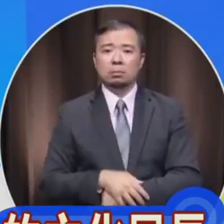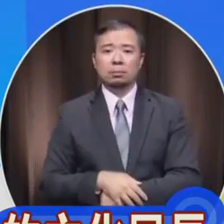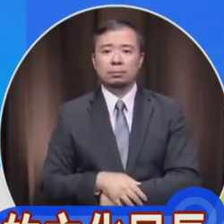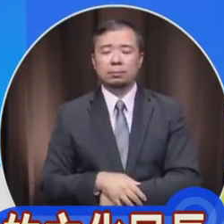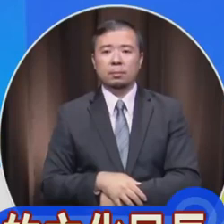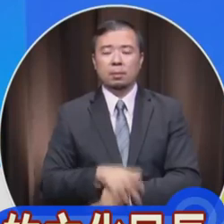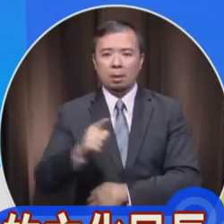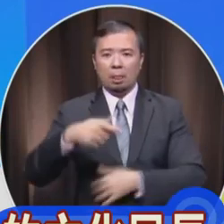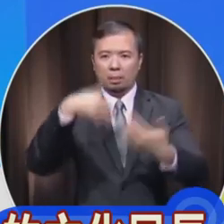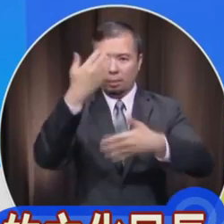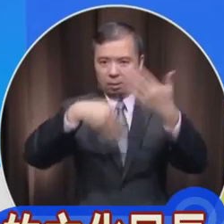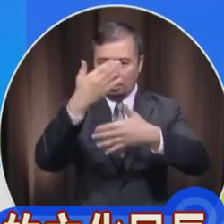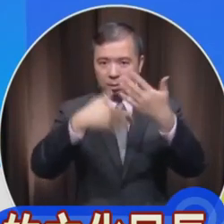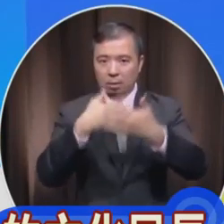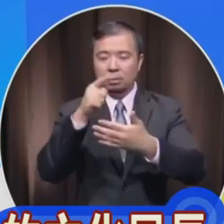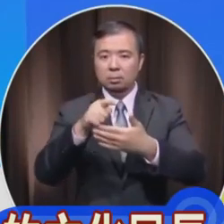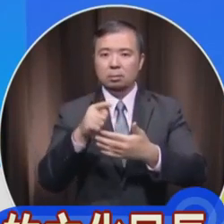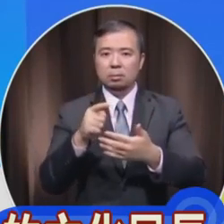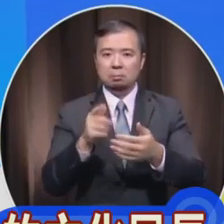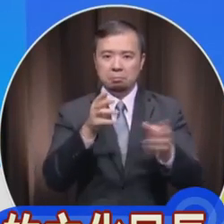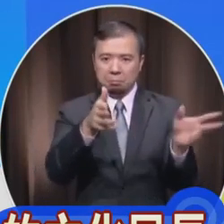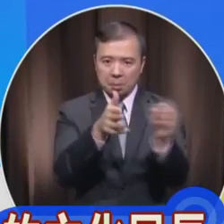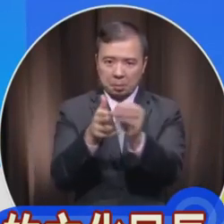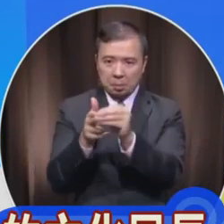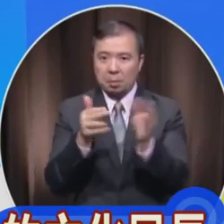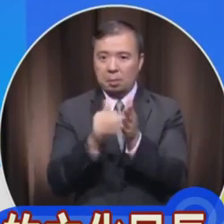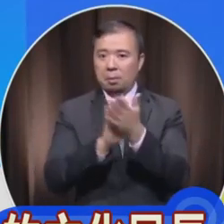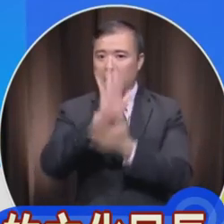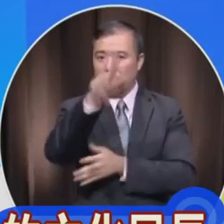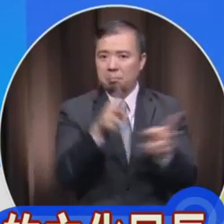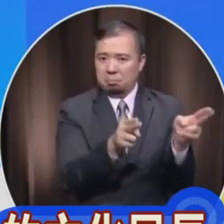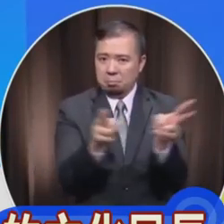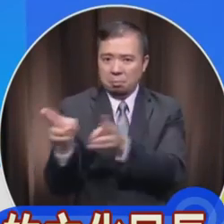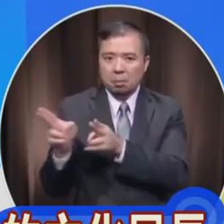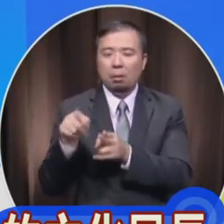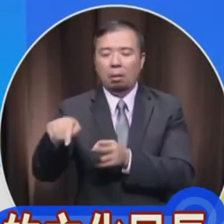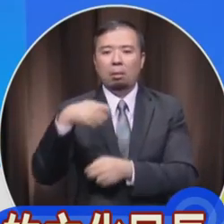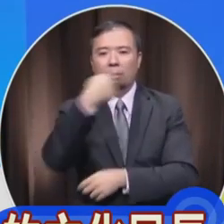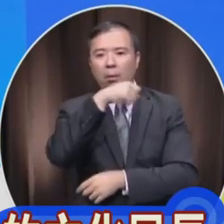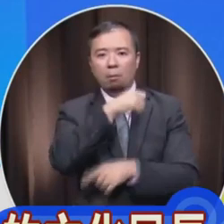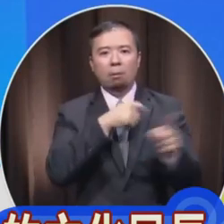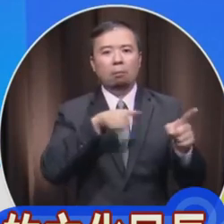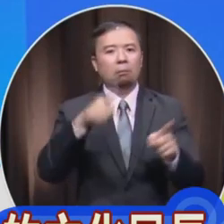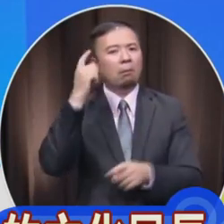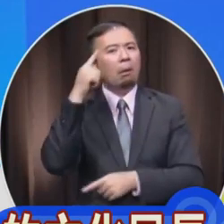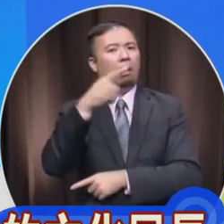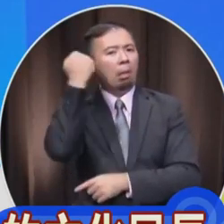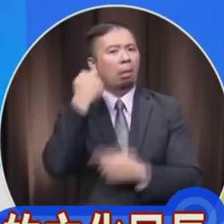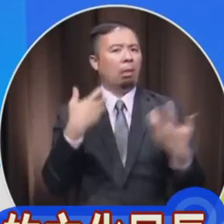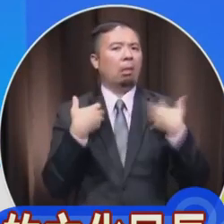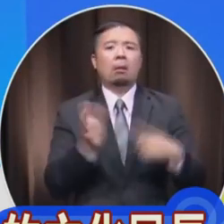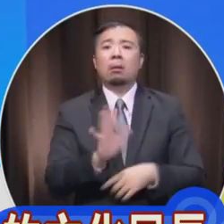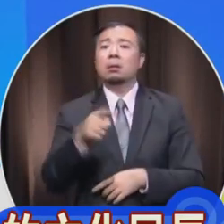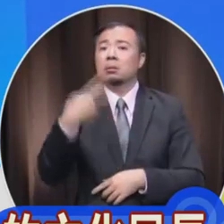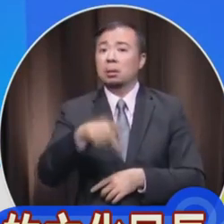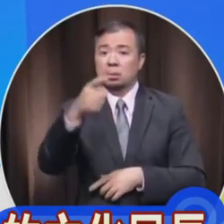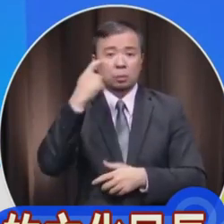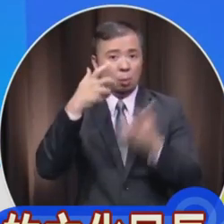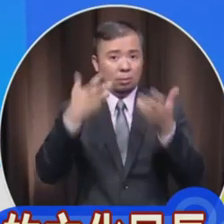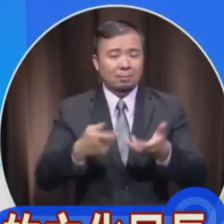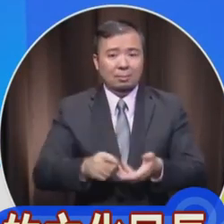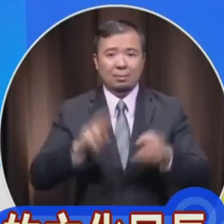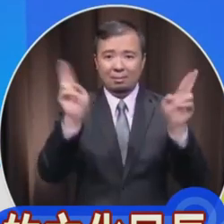制放到台湾。所以未来如果当高雄市市长，这条钱我们一定要赚。再来，你也很重视的电竞，现